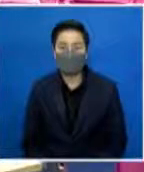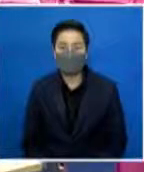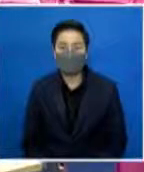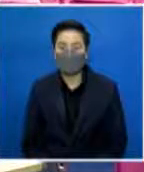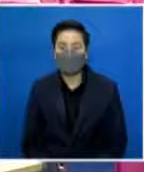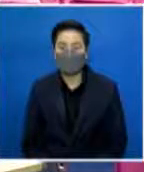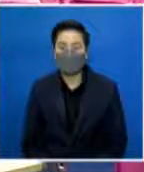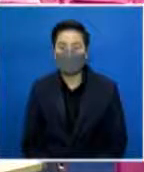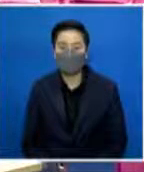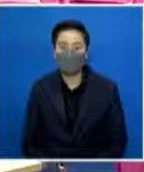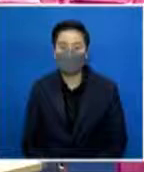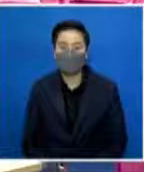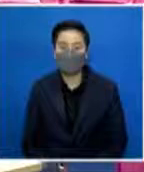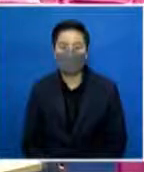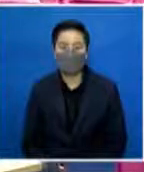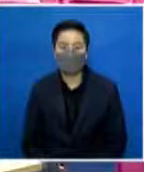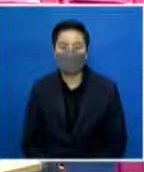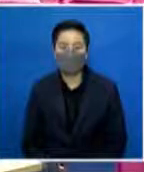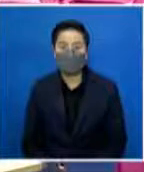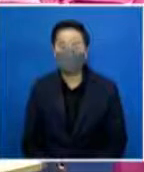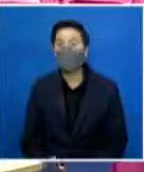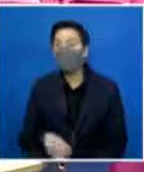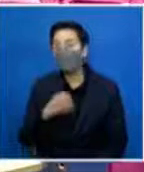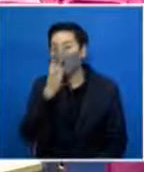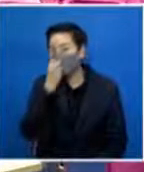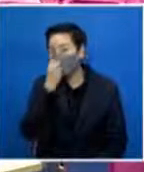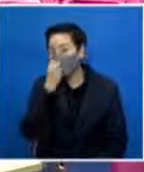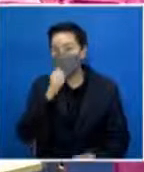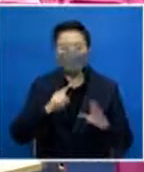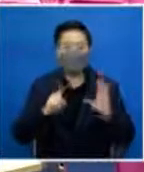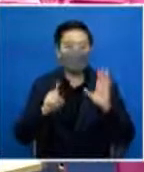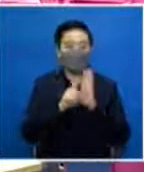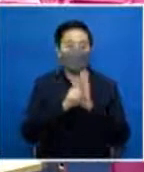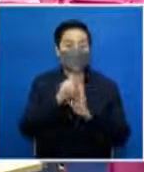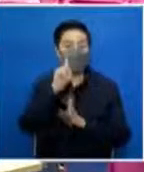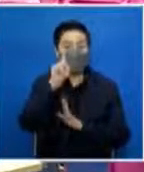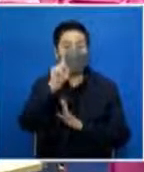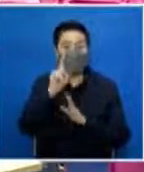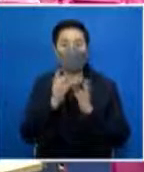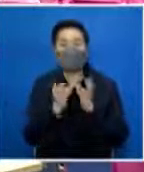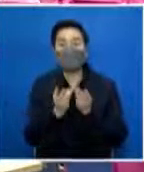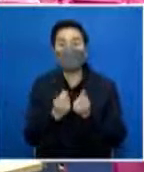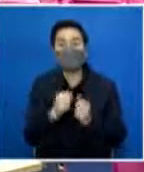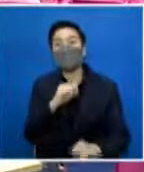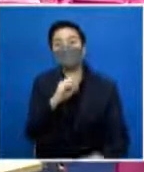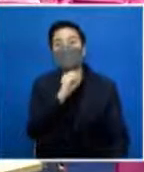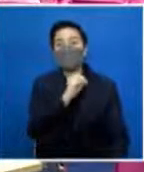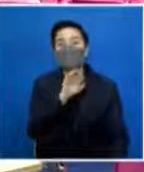ทดลองเครื่องหมุน1ครั้งเลขที่ออก